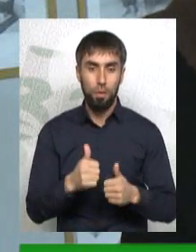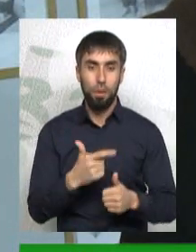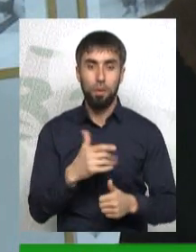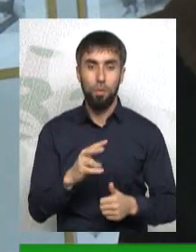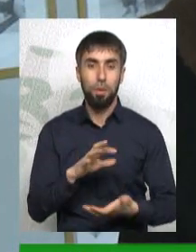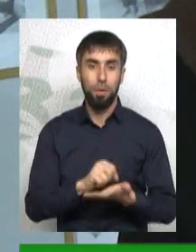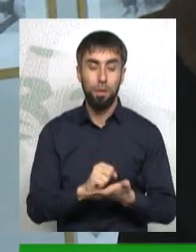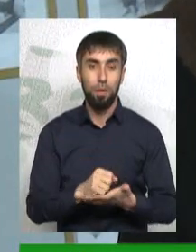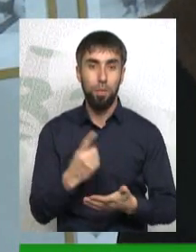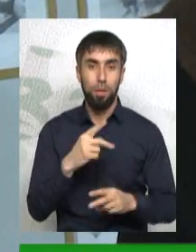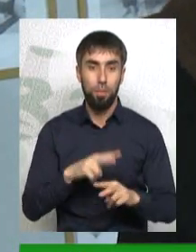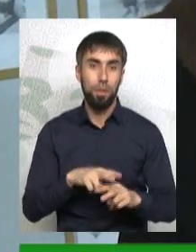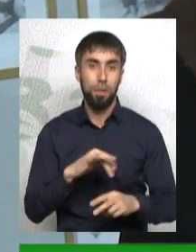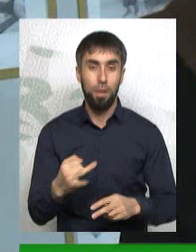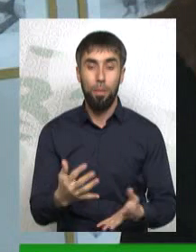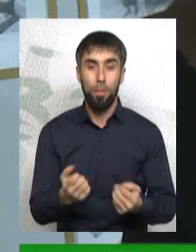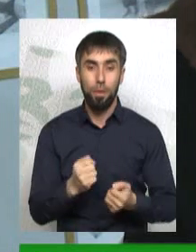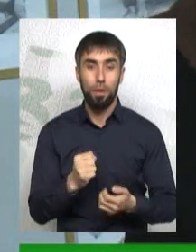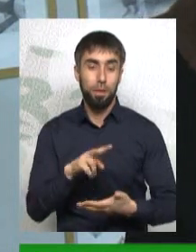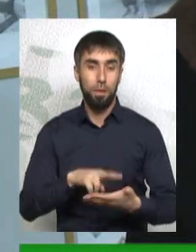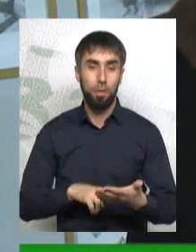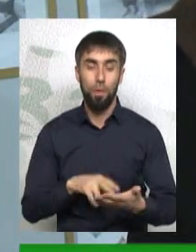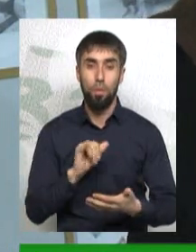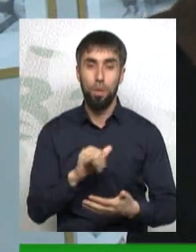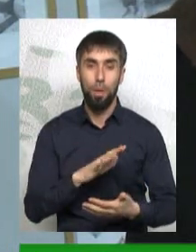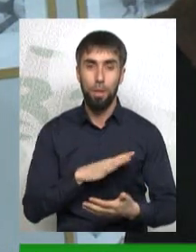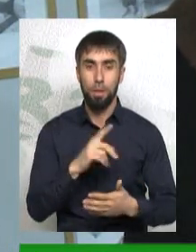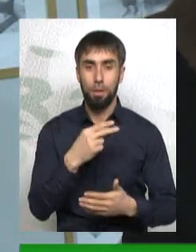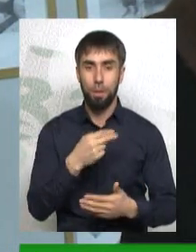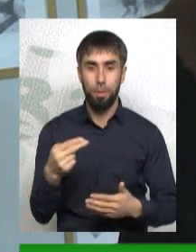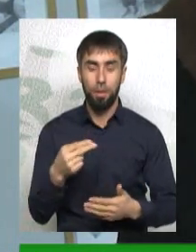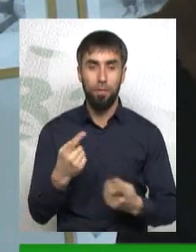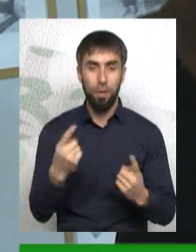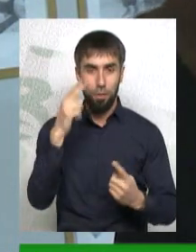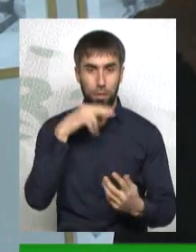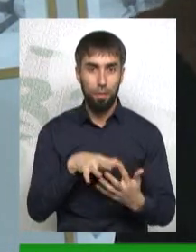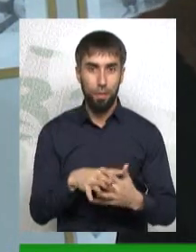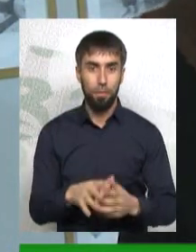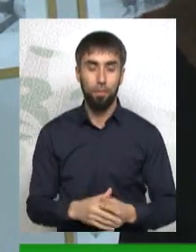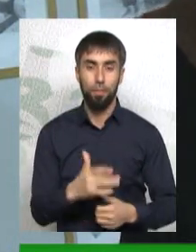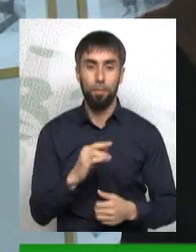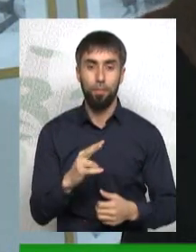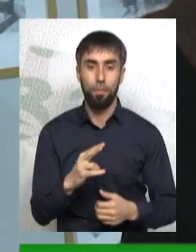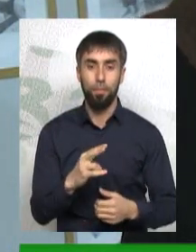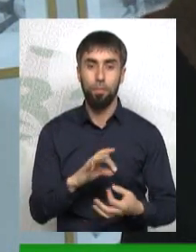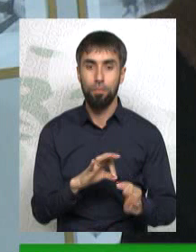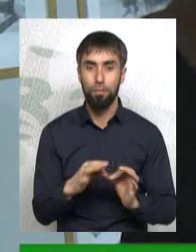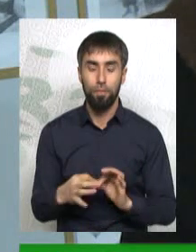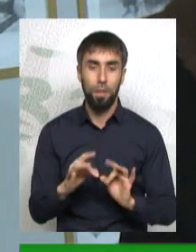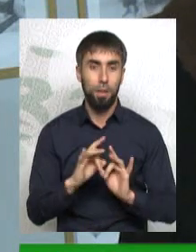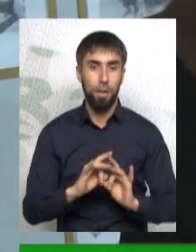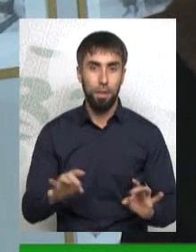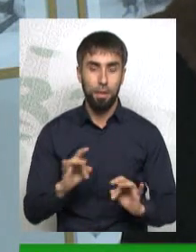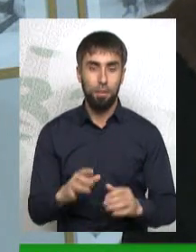он занял первое место и получил сертификат. У него была тема «Великая Отечественная война», где он подробно